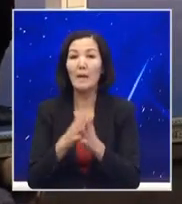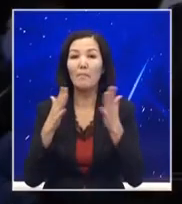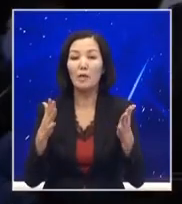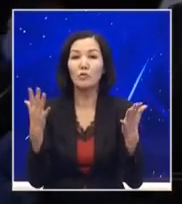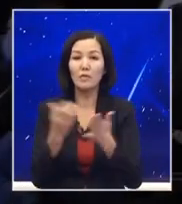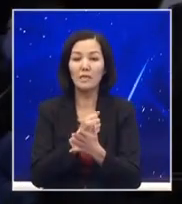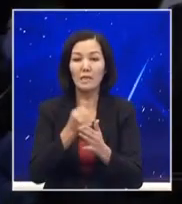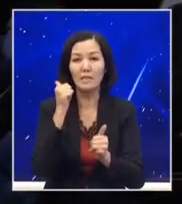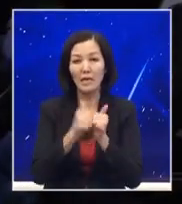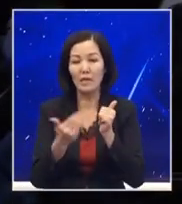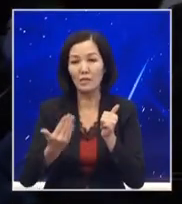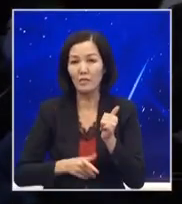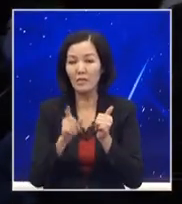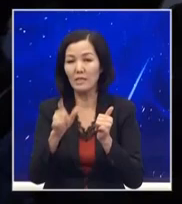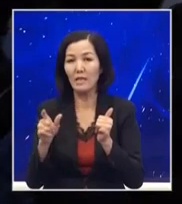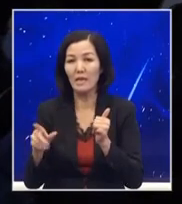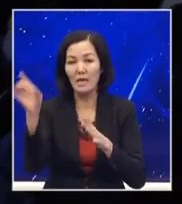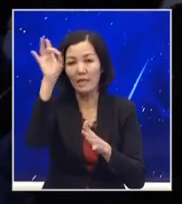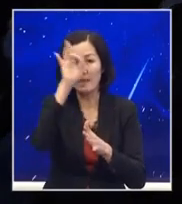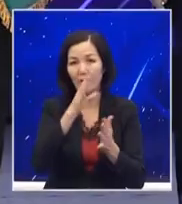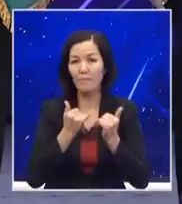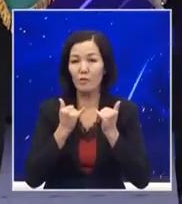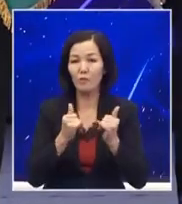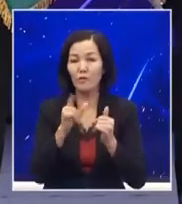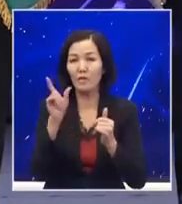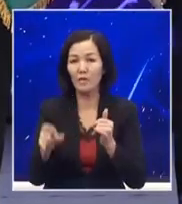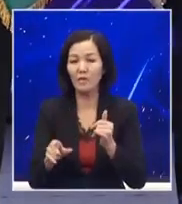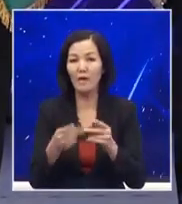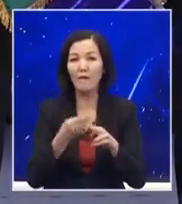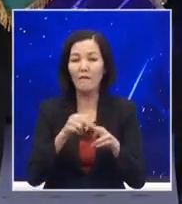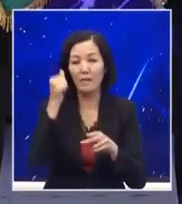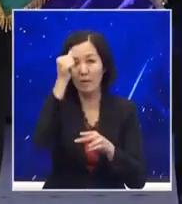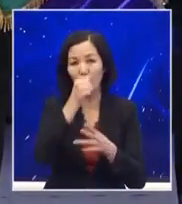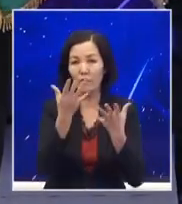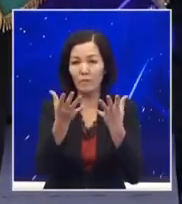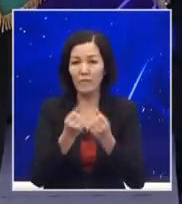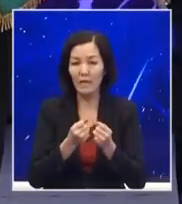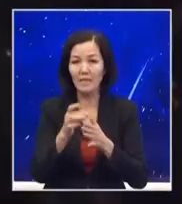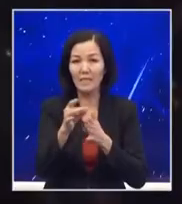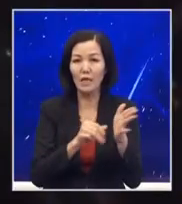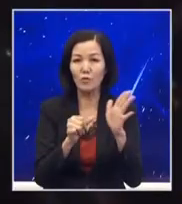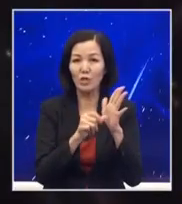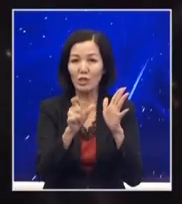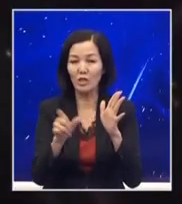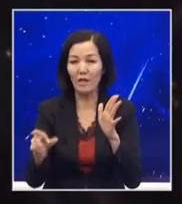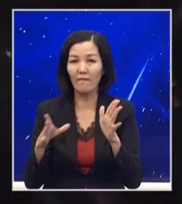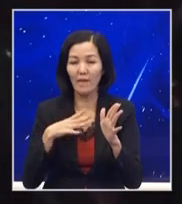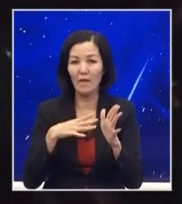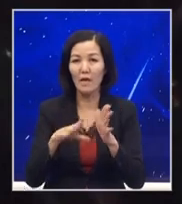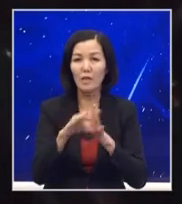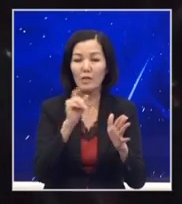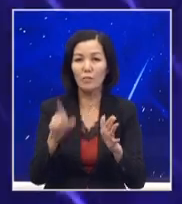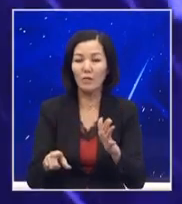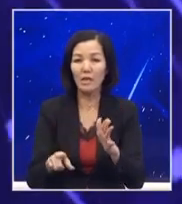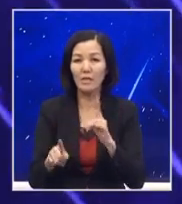жителя Алматинской области является звание почетного гражданина. В этом году его обладателями стали сразу 6 человек. Среди них депутат